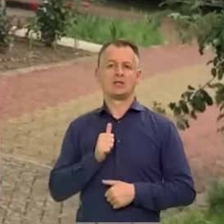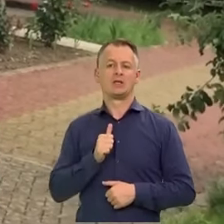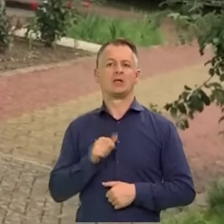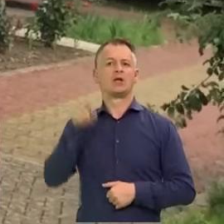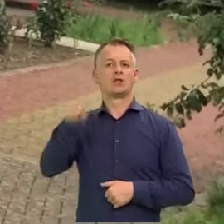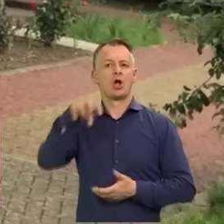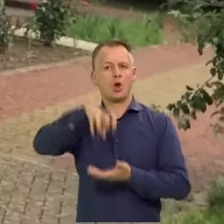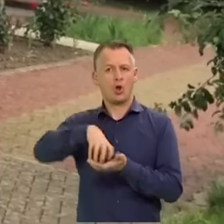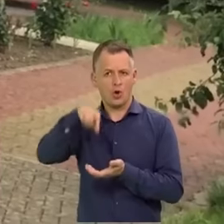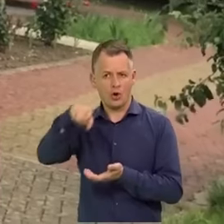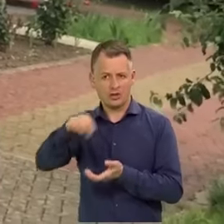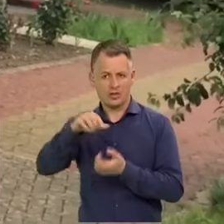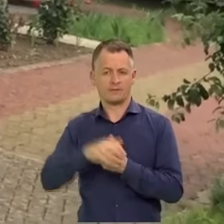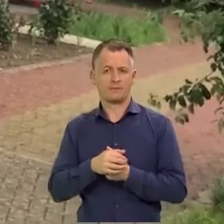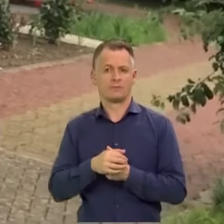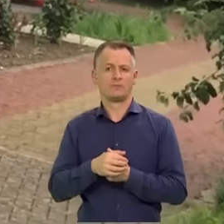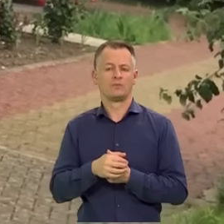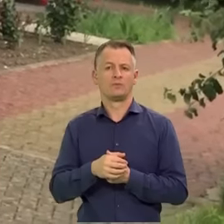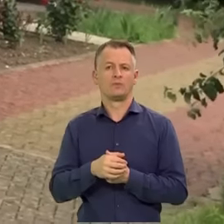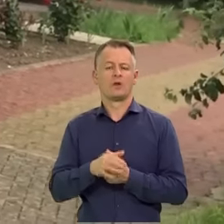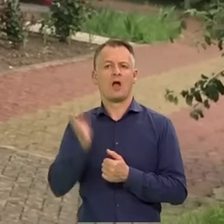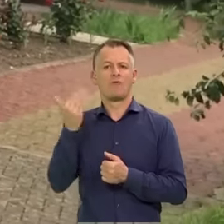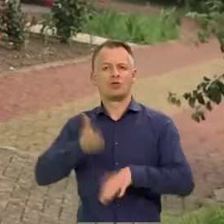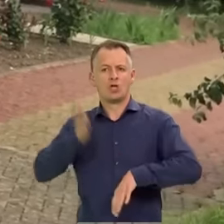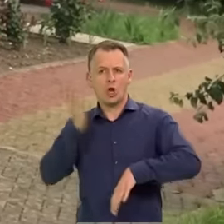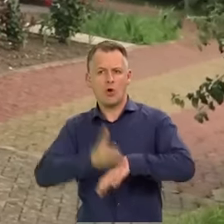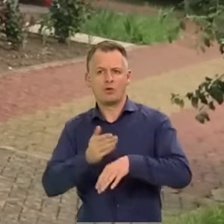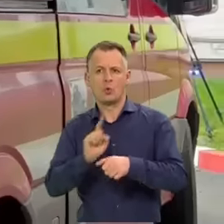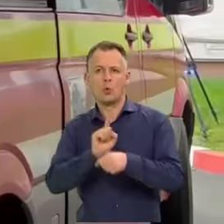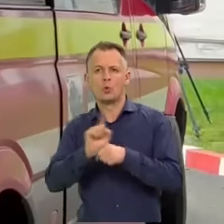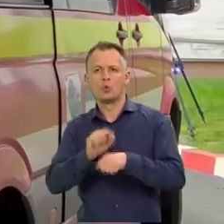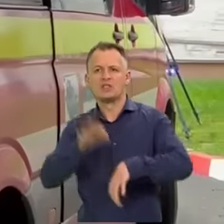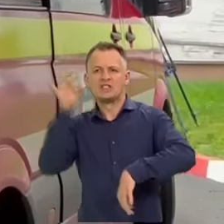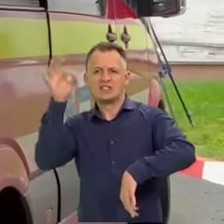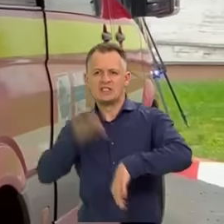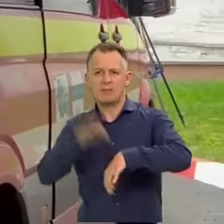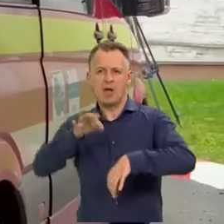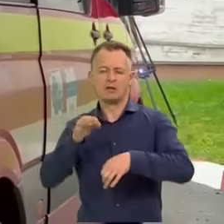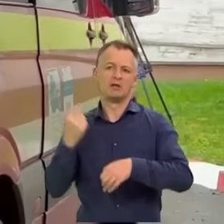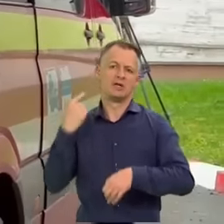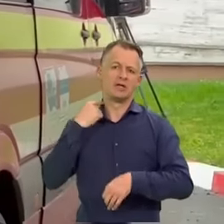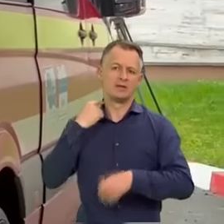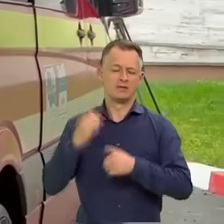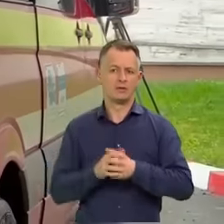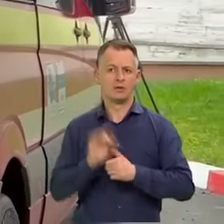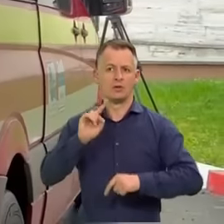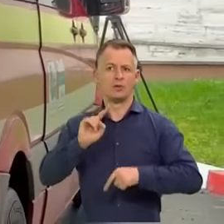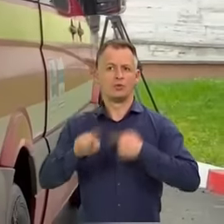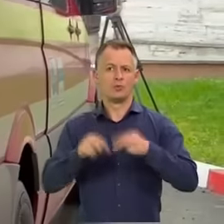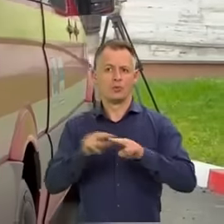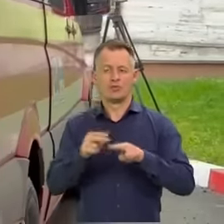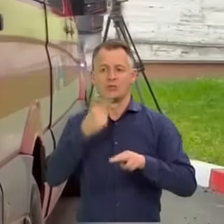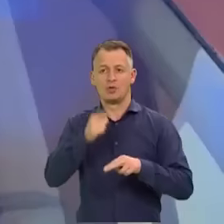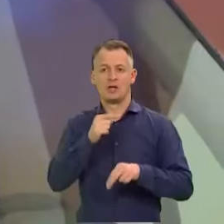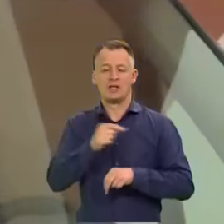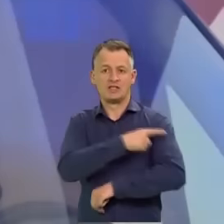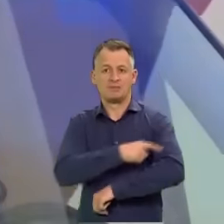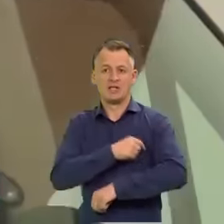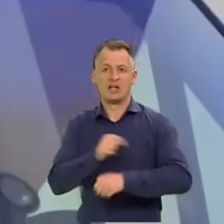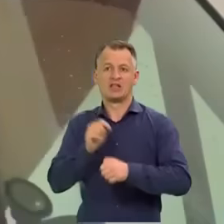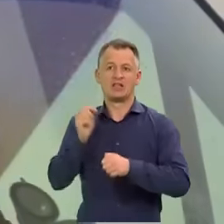fost lovit cu un obiect înțepător în gât. Și după cum mi s-a spus la spital, dacă lovitura ar fi fost cu